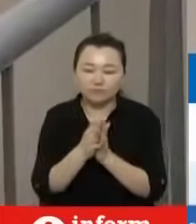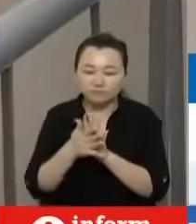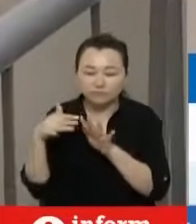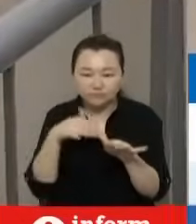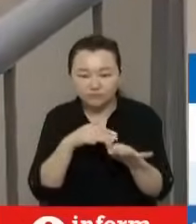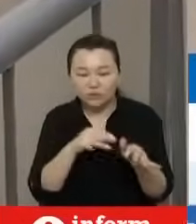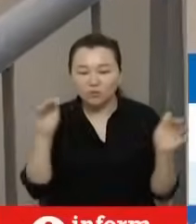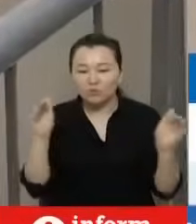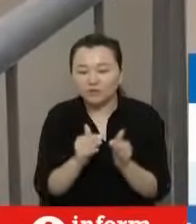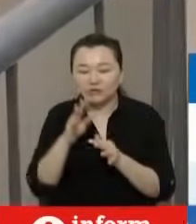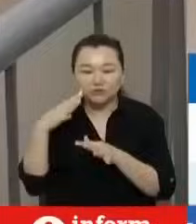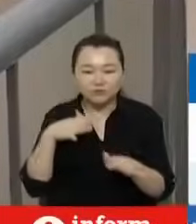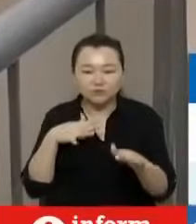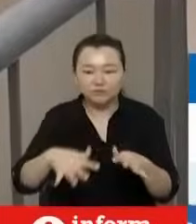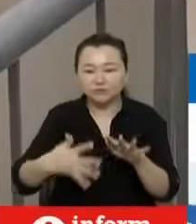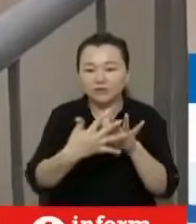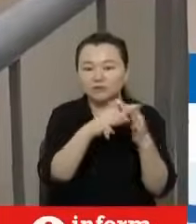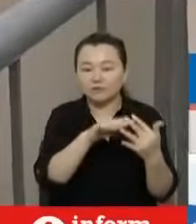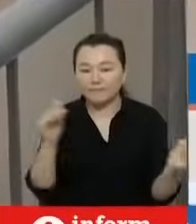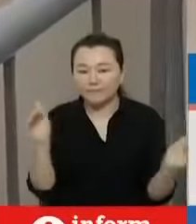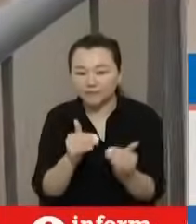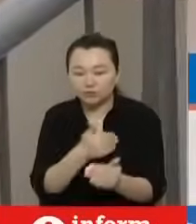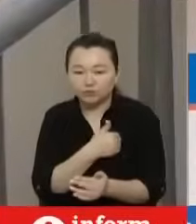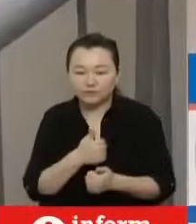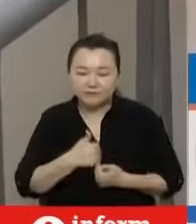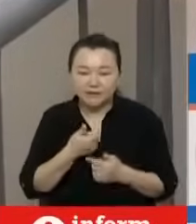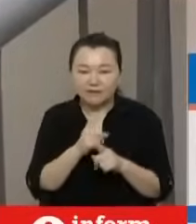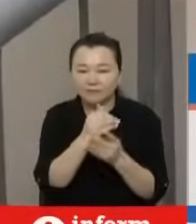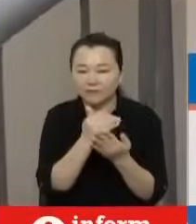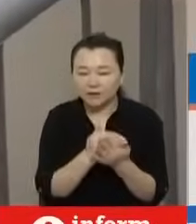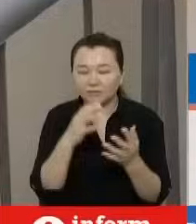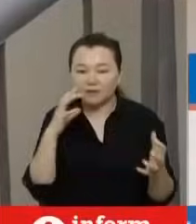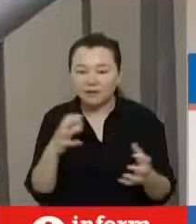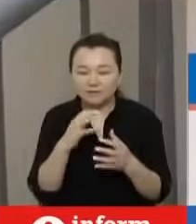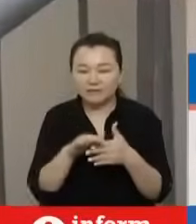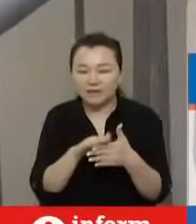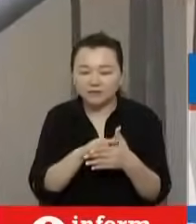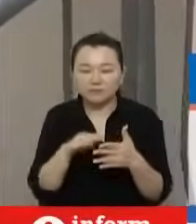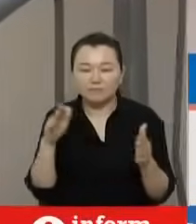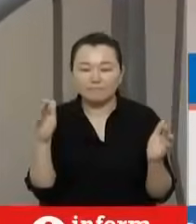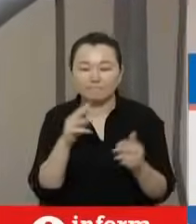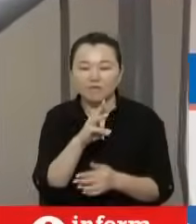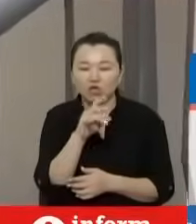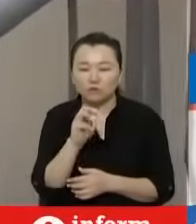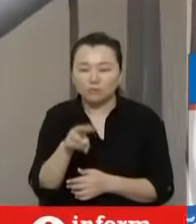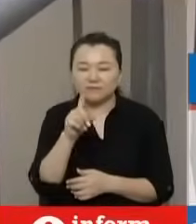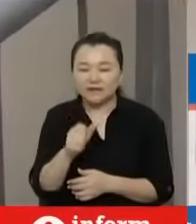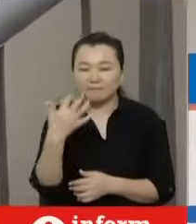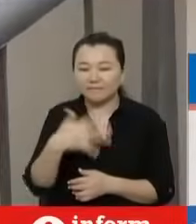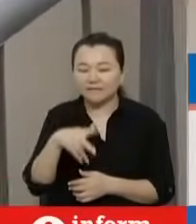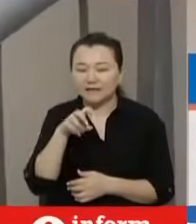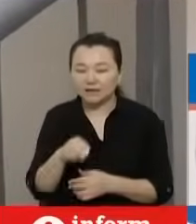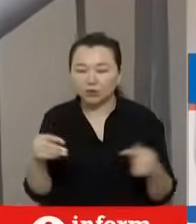риск подтопления тех или иных населенных пунктов. В этой программе будут храниться данные минимум за 50 лет. Это выстроит